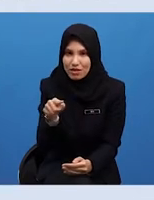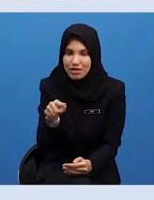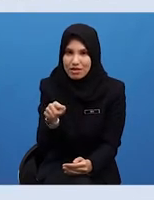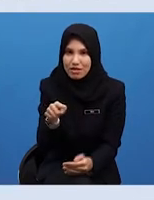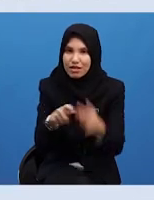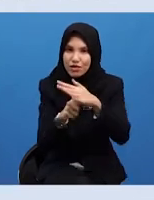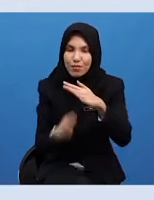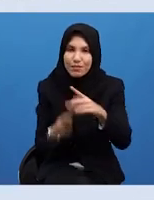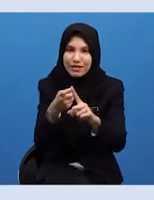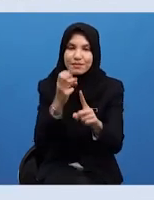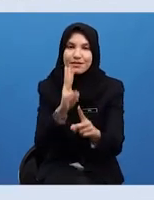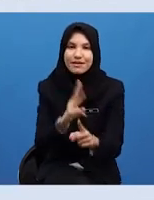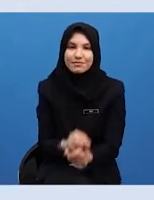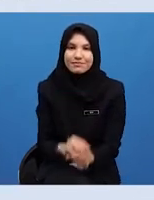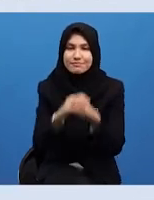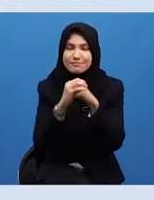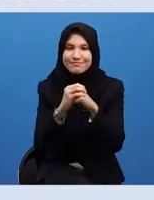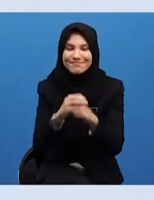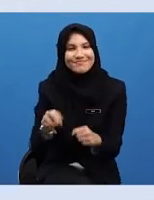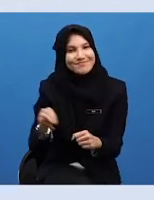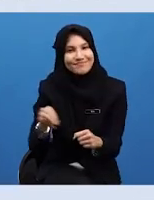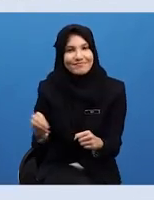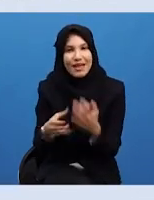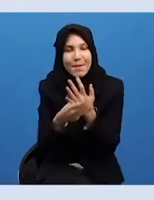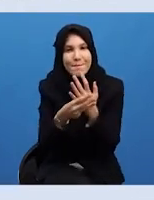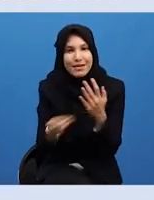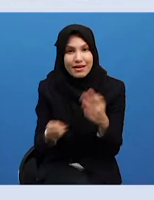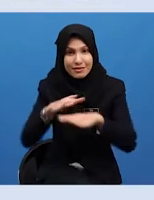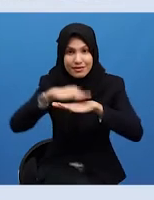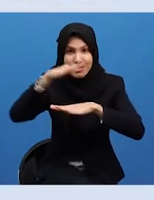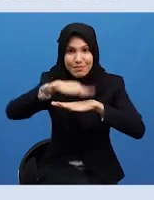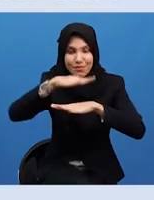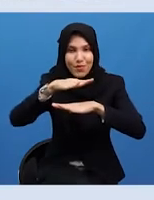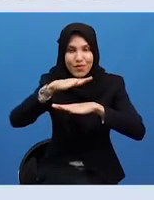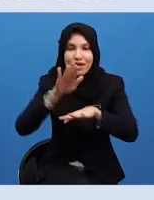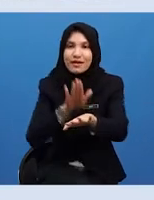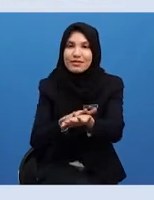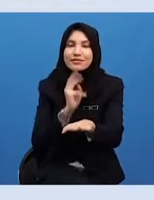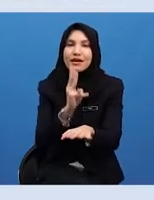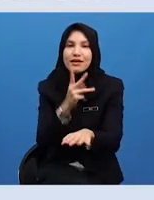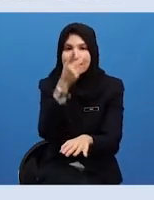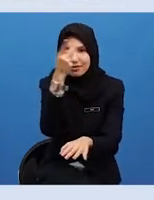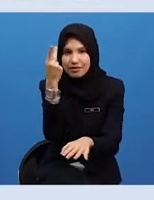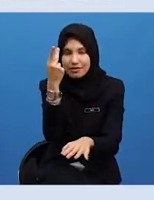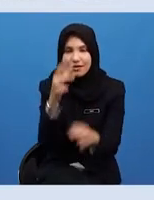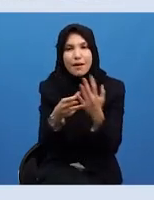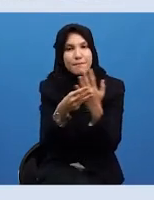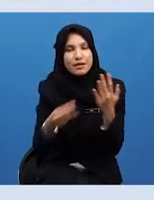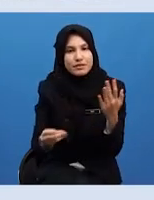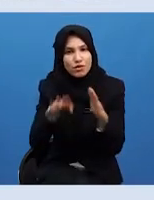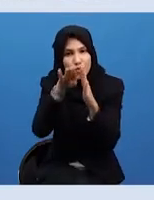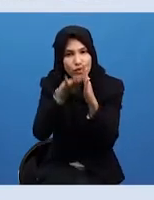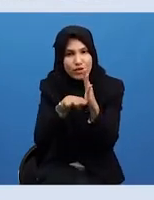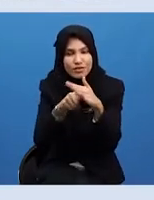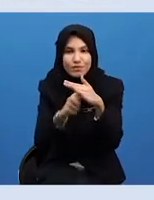air. Syabas murid-murid, minyak akan timbul di permukaan air kerana minyak